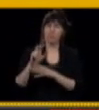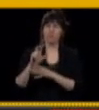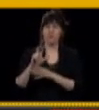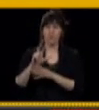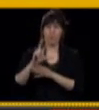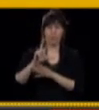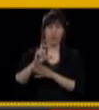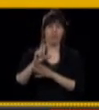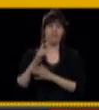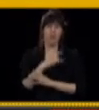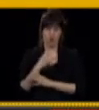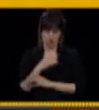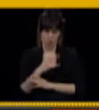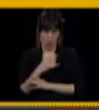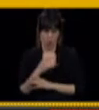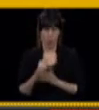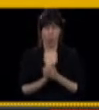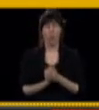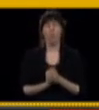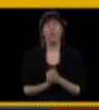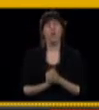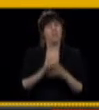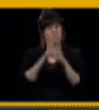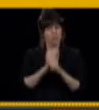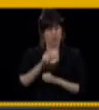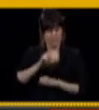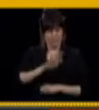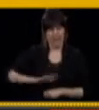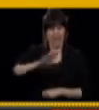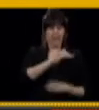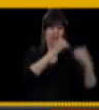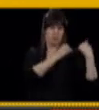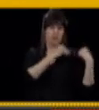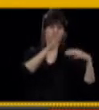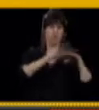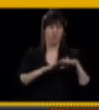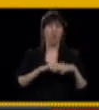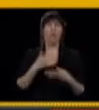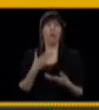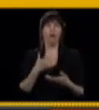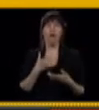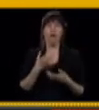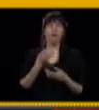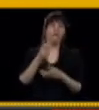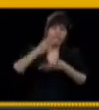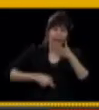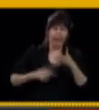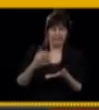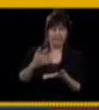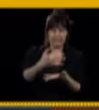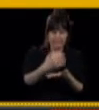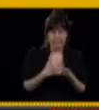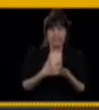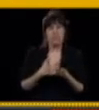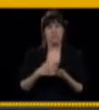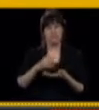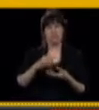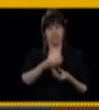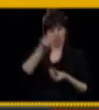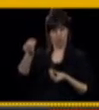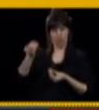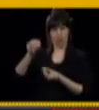la tps pour le gouvernement fédéral donc les deux on va permettre aux entreprises de reporter